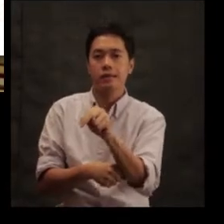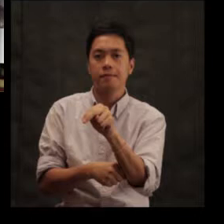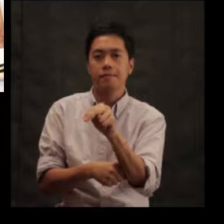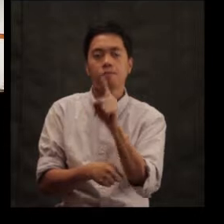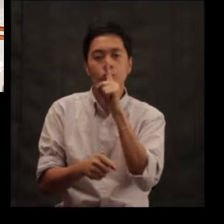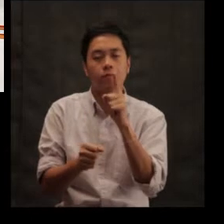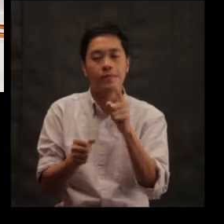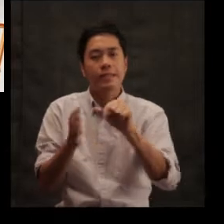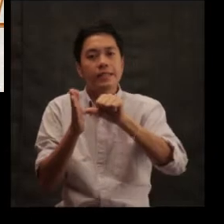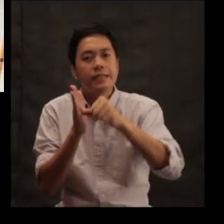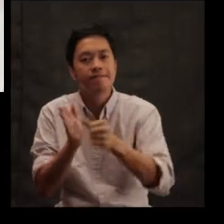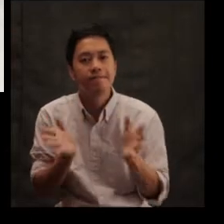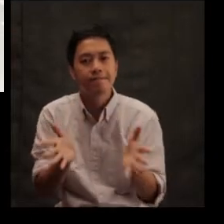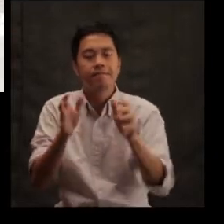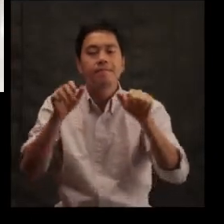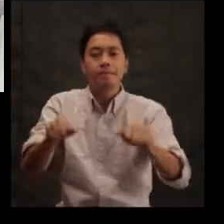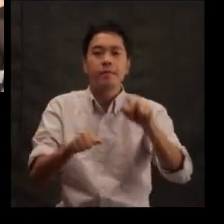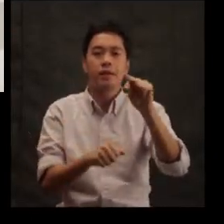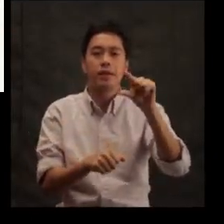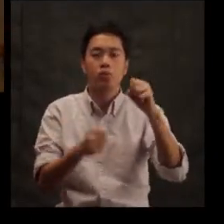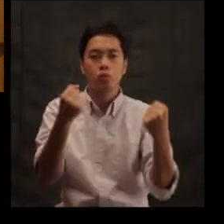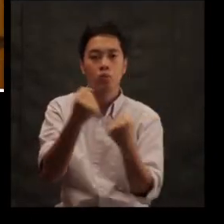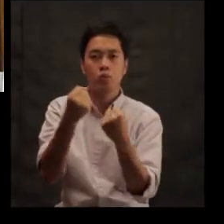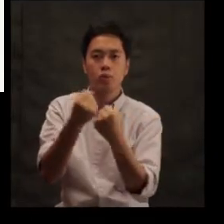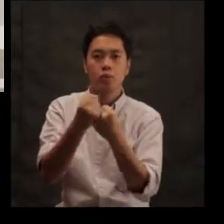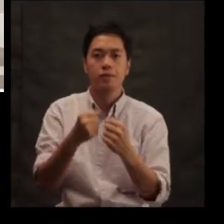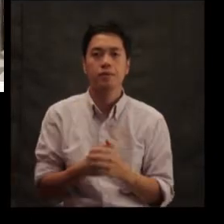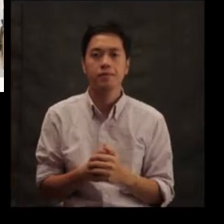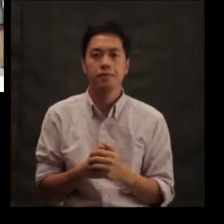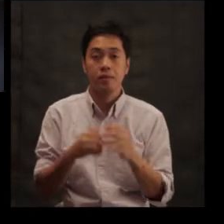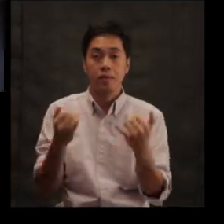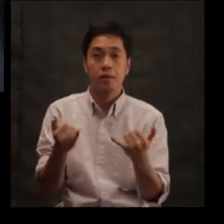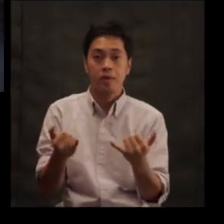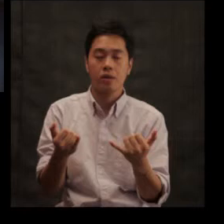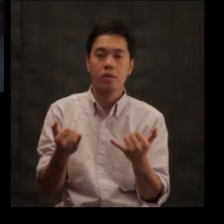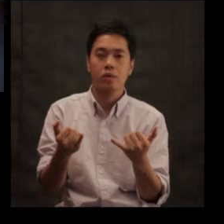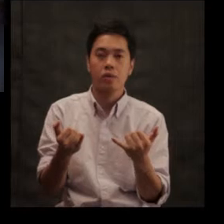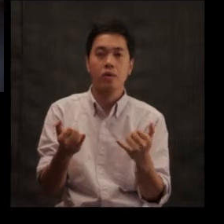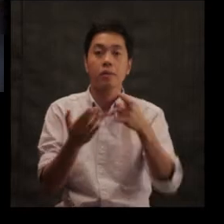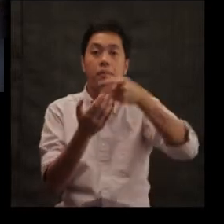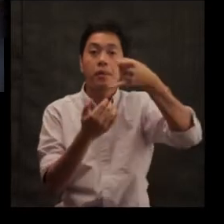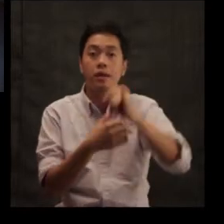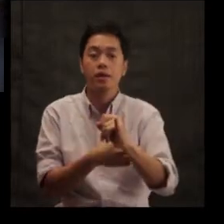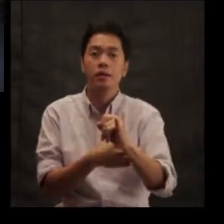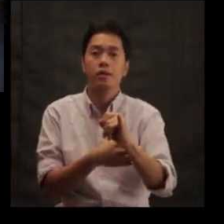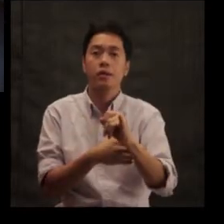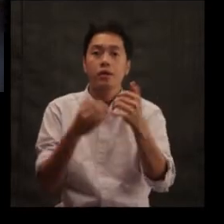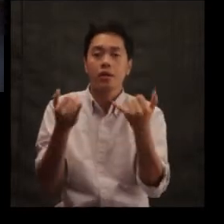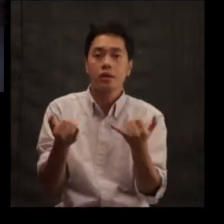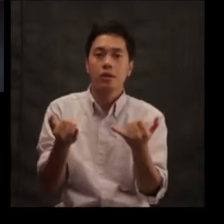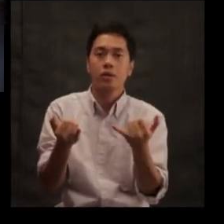mga pangangailangan nila at pagtibayin ang kakayahan ng mga tumatangkilik na NGO. At present, ang main project